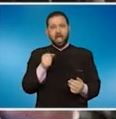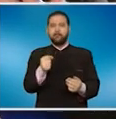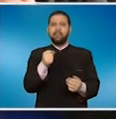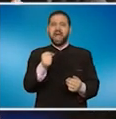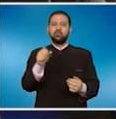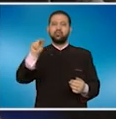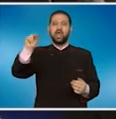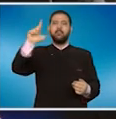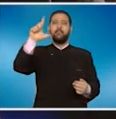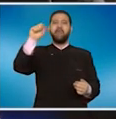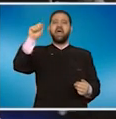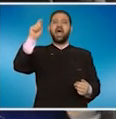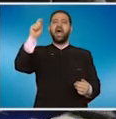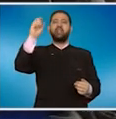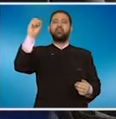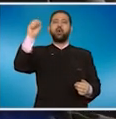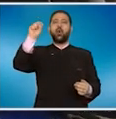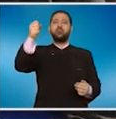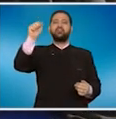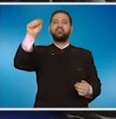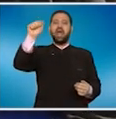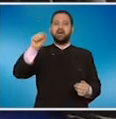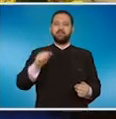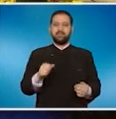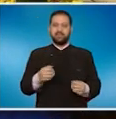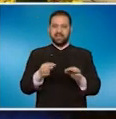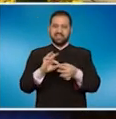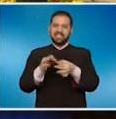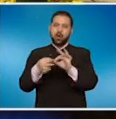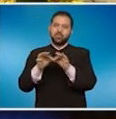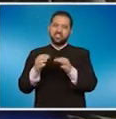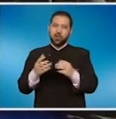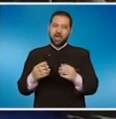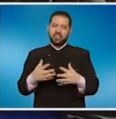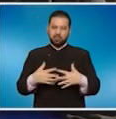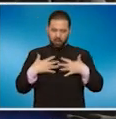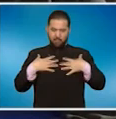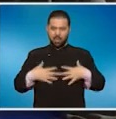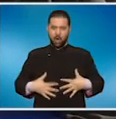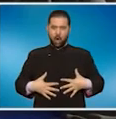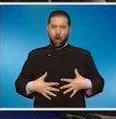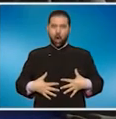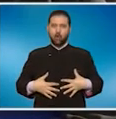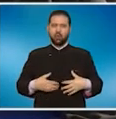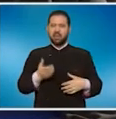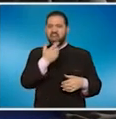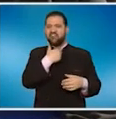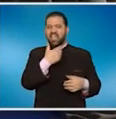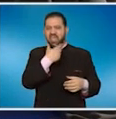este, nu, partea aceasta care se punea pe corpul, pe piept și pe corpul luptătorului în